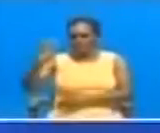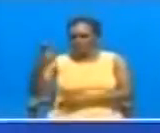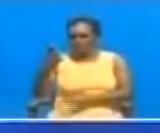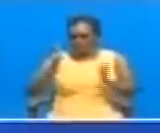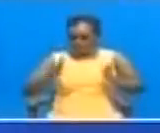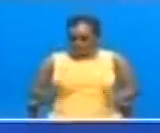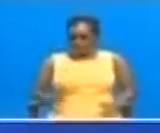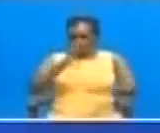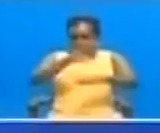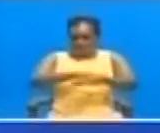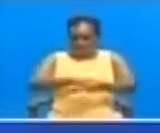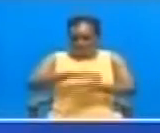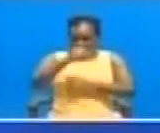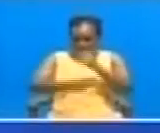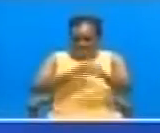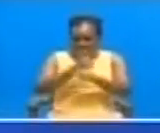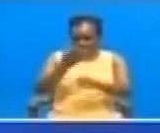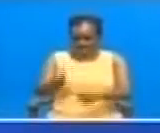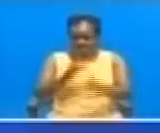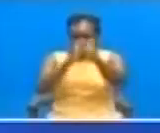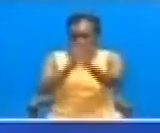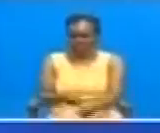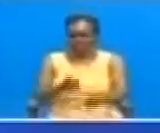tuzo hiyo msimu huu.